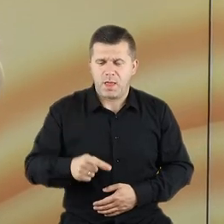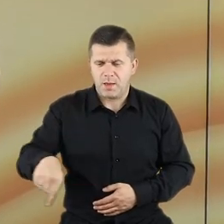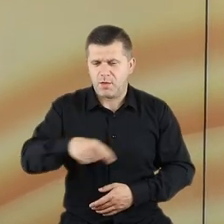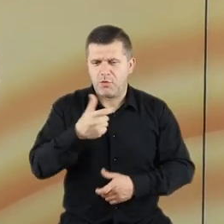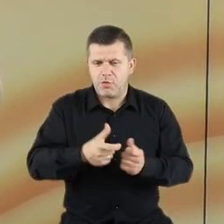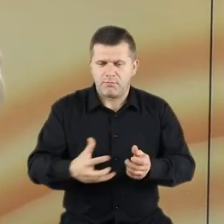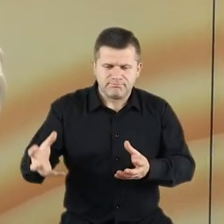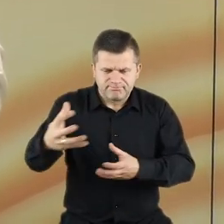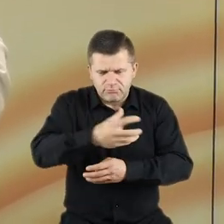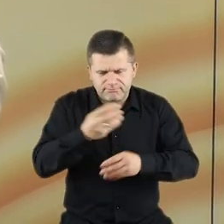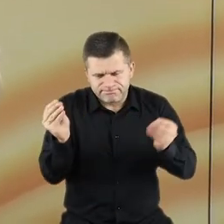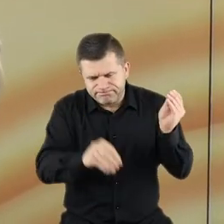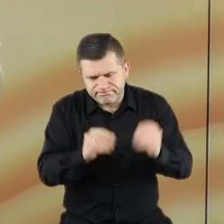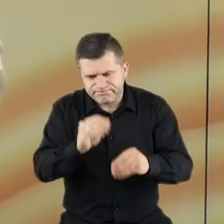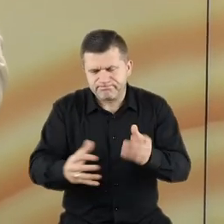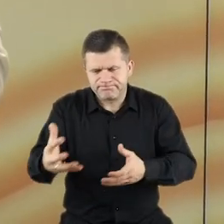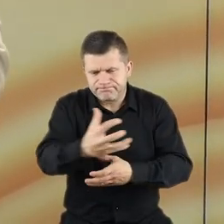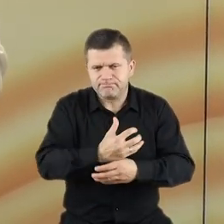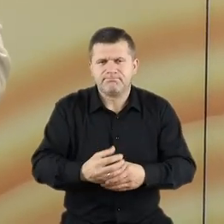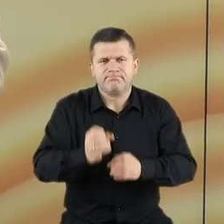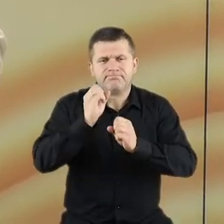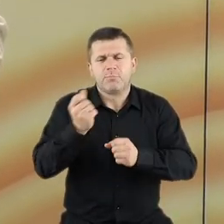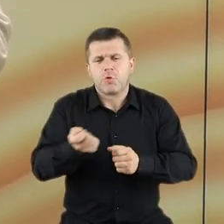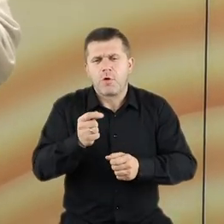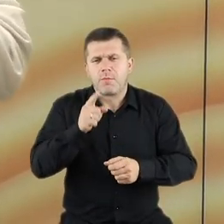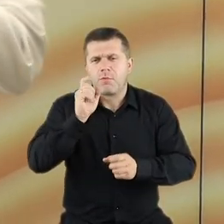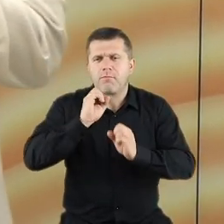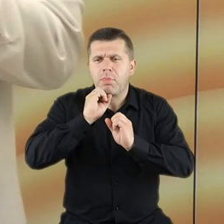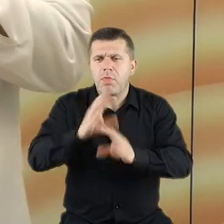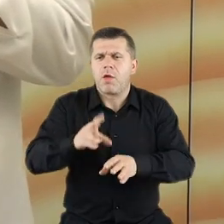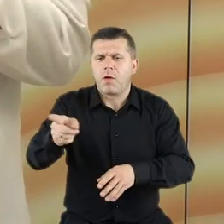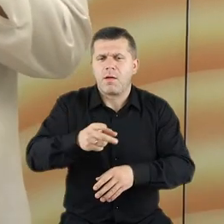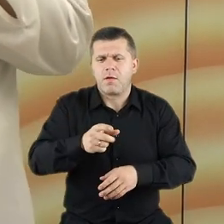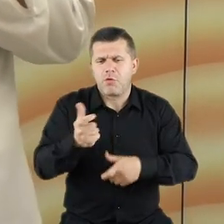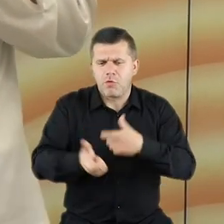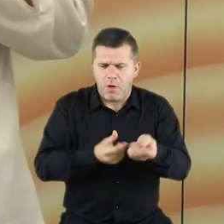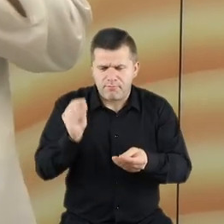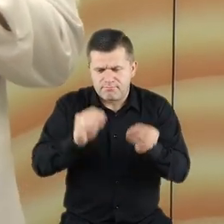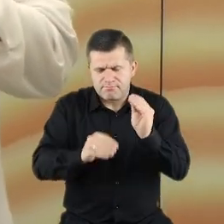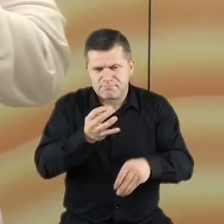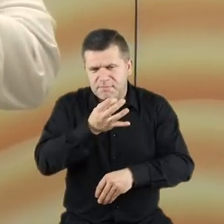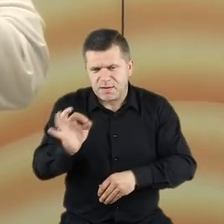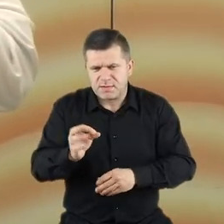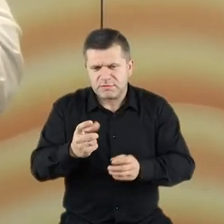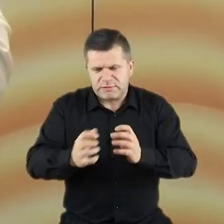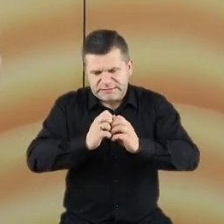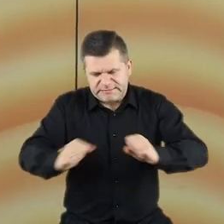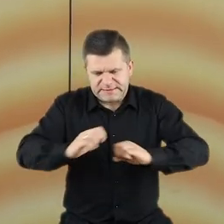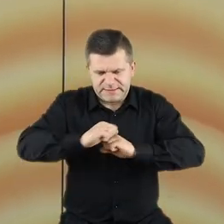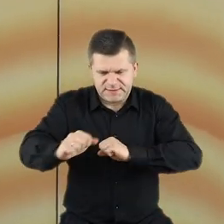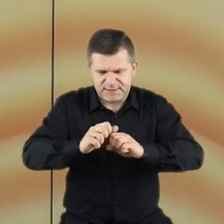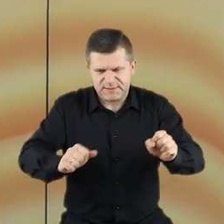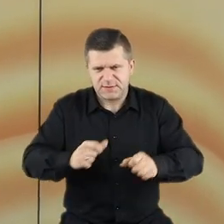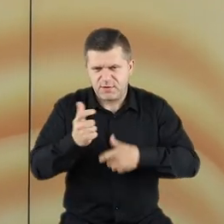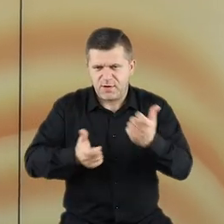wełnę się grę próbowało woziłem się do takiego wpływu kogoś ktoś grę próbował tą wełnę Ty ją tak rozrywa auto się